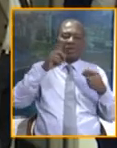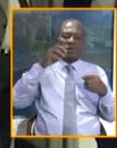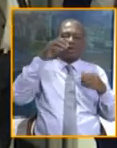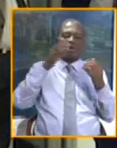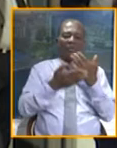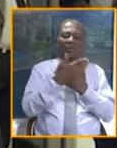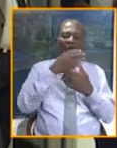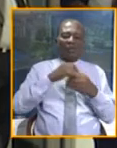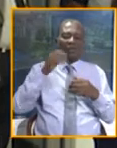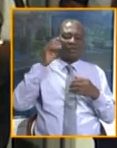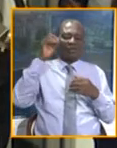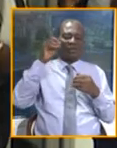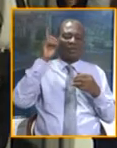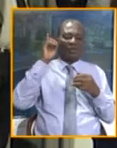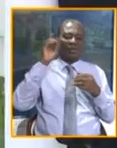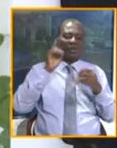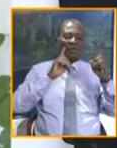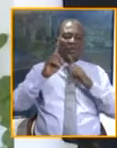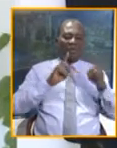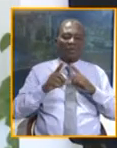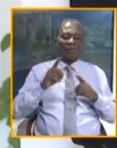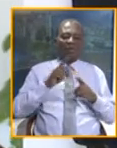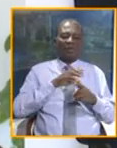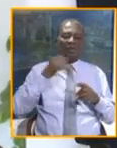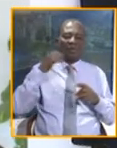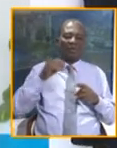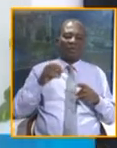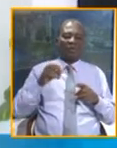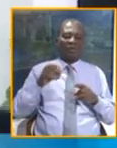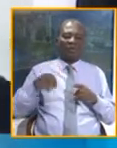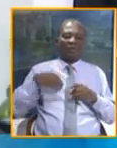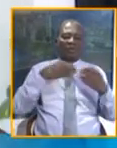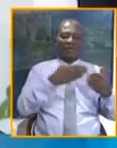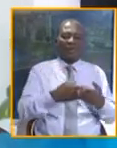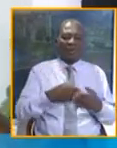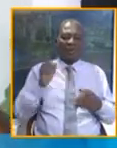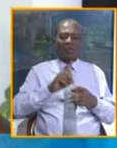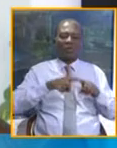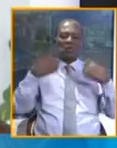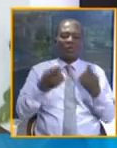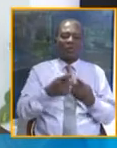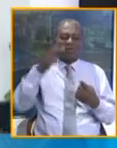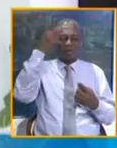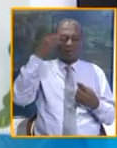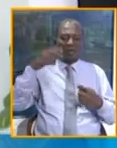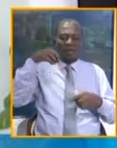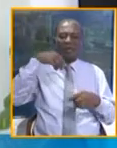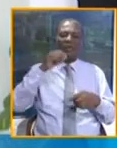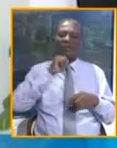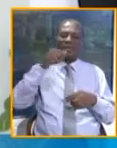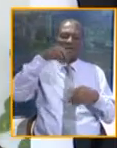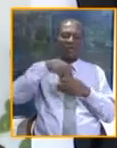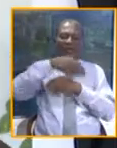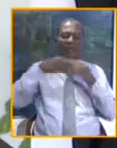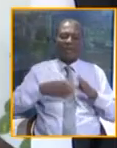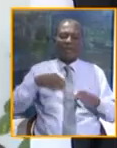moi-même. Ensuite, nous sommes abstenus. La législature passée, il est arrivé où un groupe parlementaire n'était pas dans le bureau. Dans